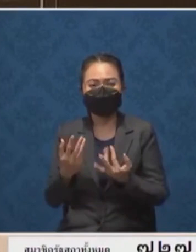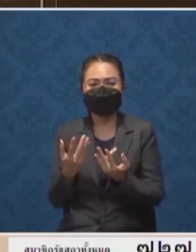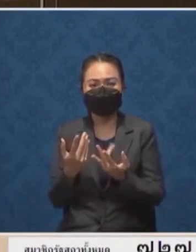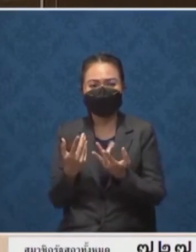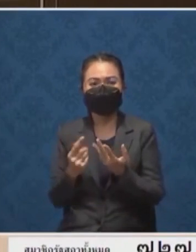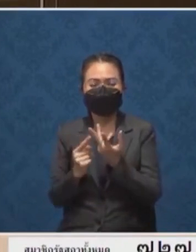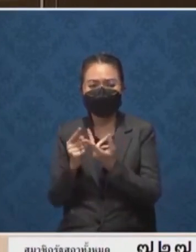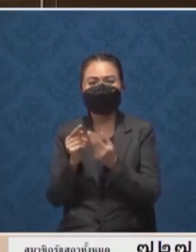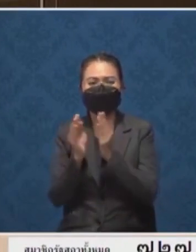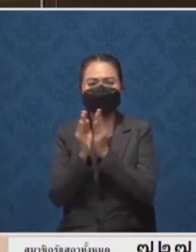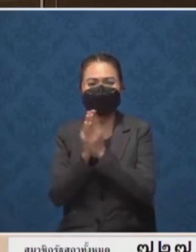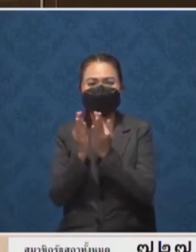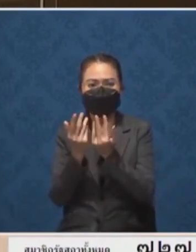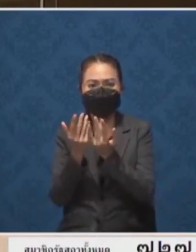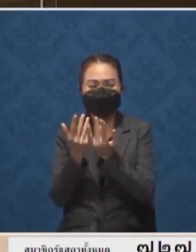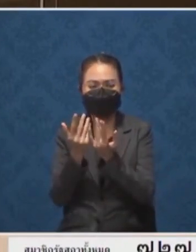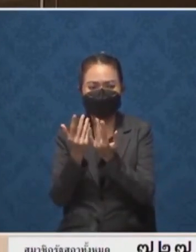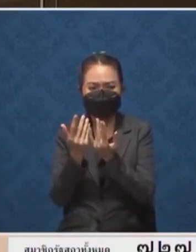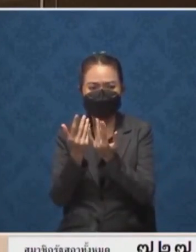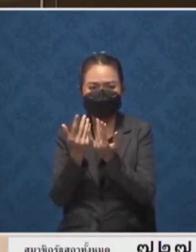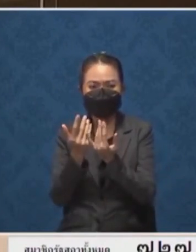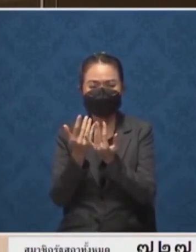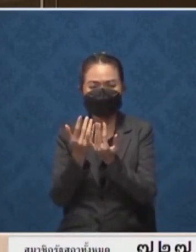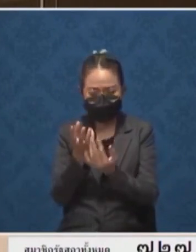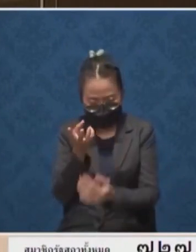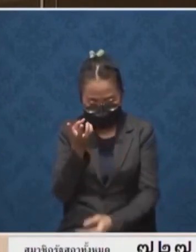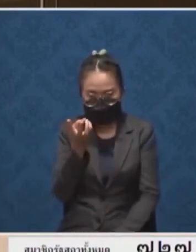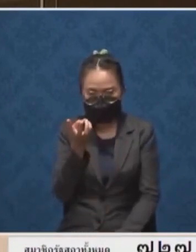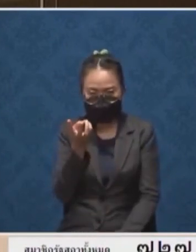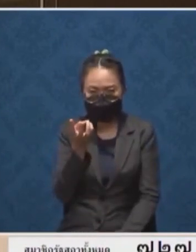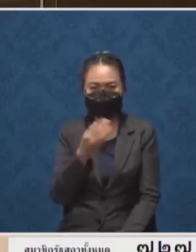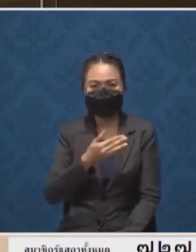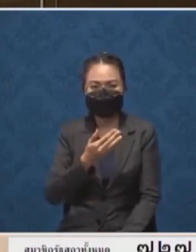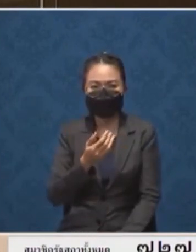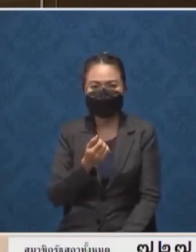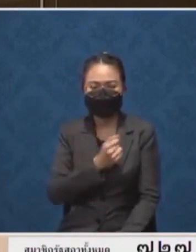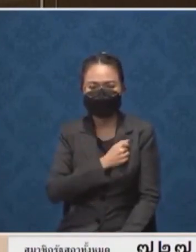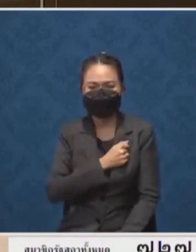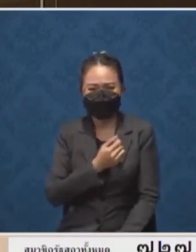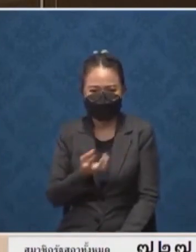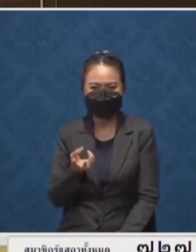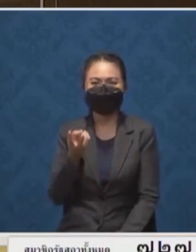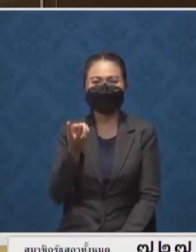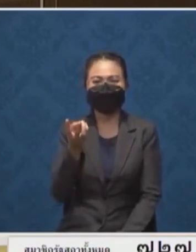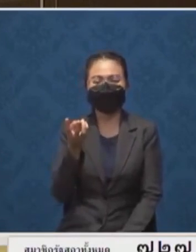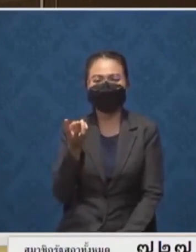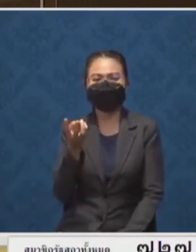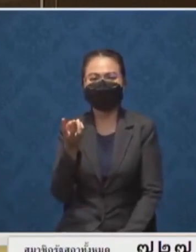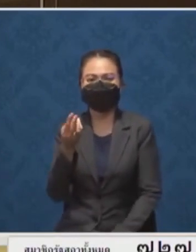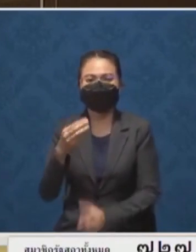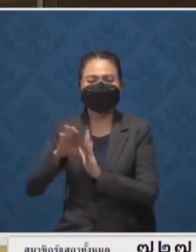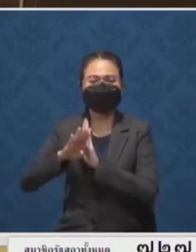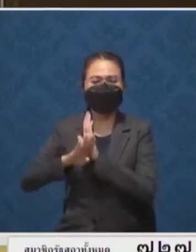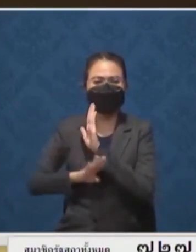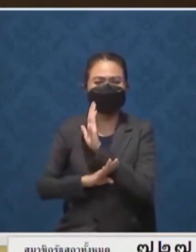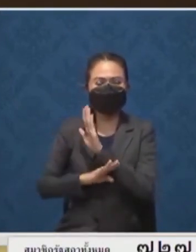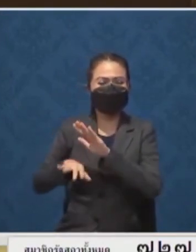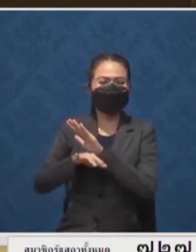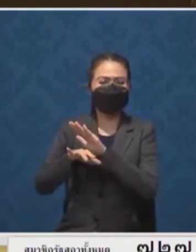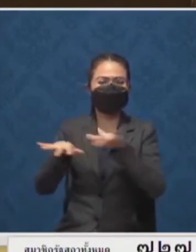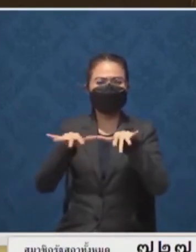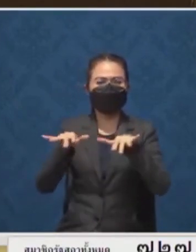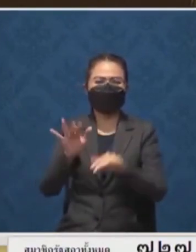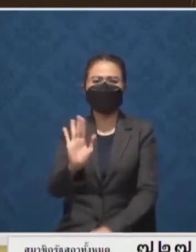รอท่านสมาชิกสักนิดหนึ่งนะครับเพราะว่ามันไม่ได้เกิดตามขั้นตอนปกติมันเกิด